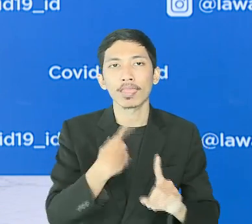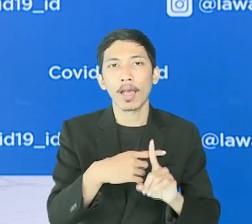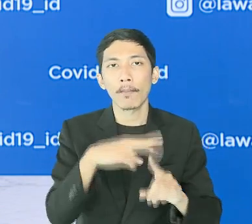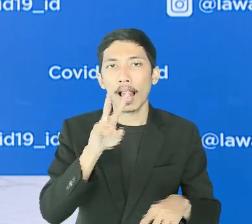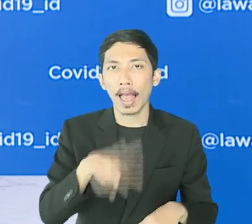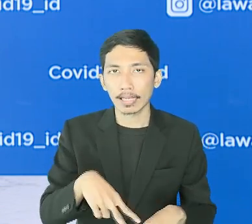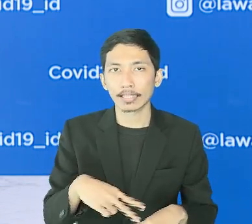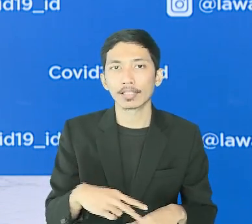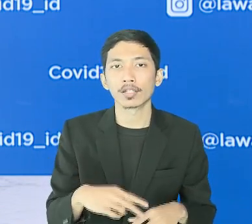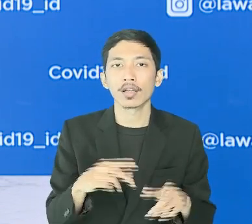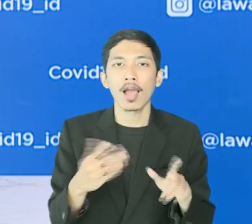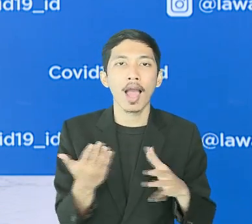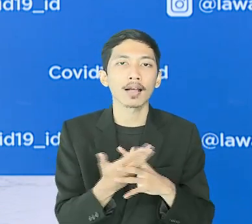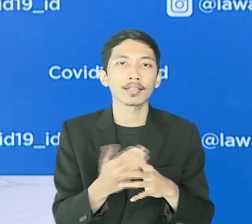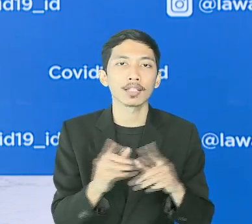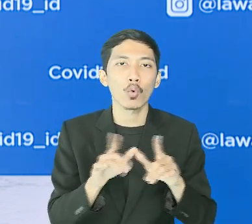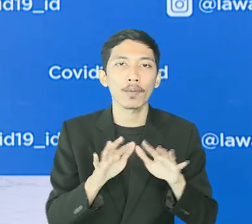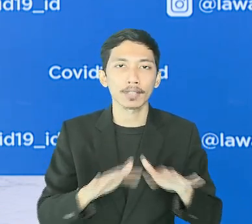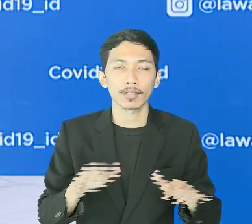di